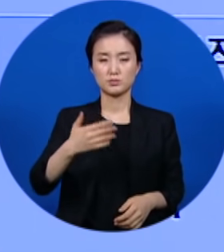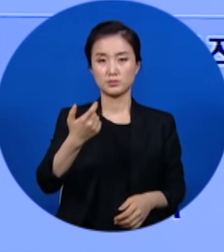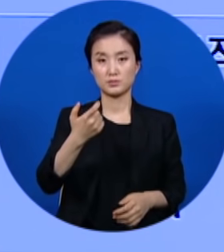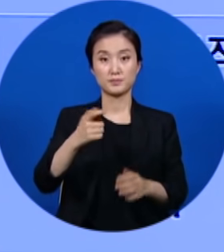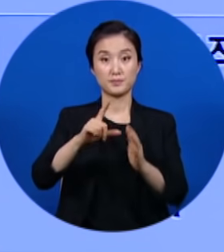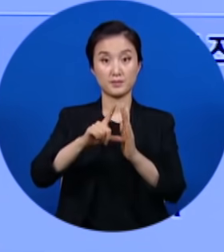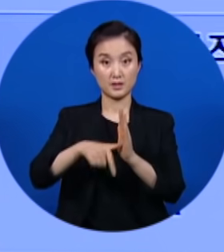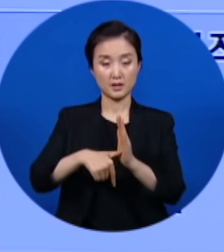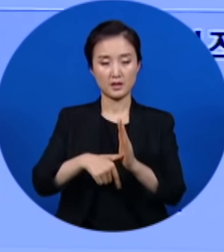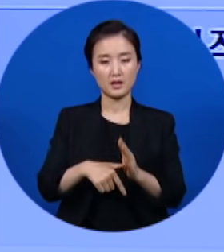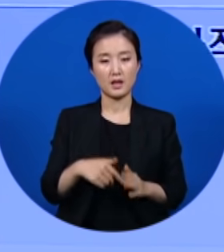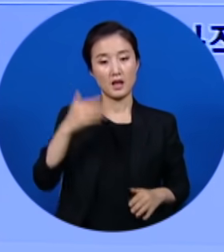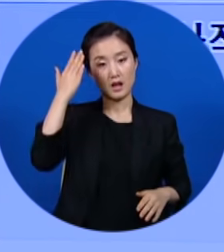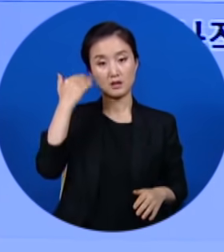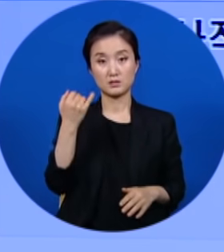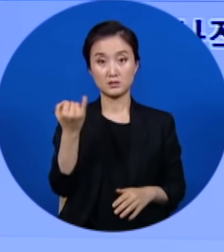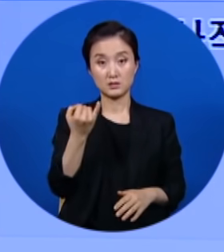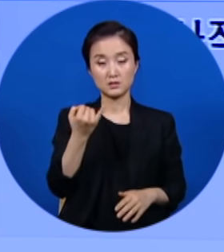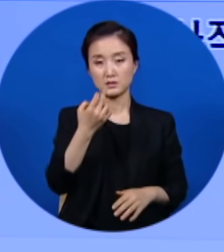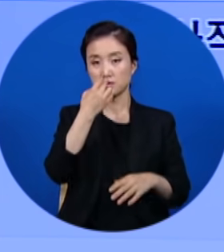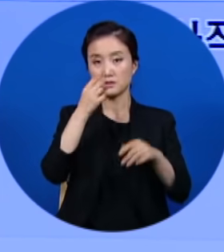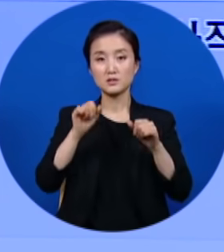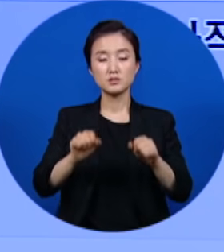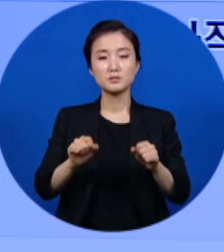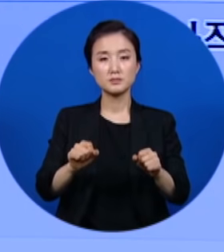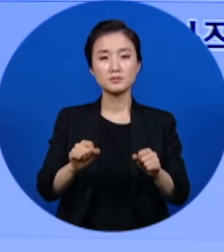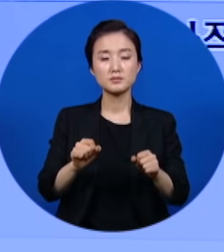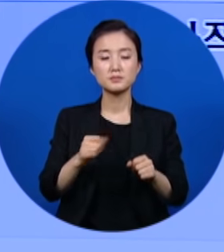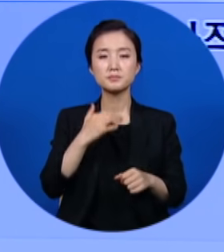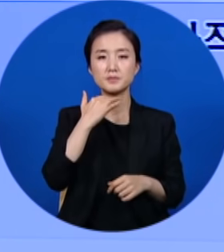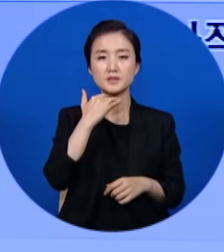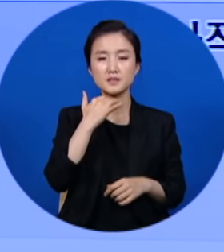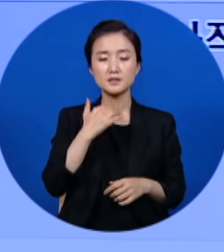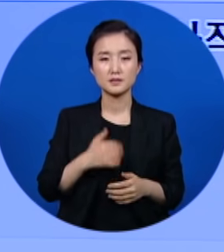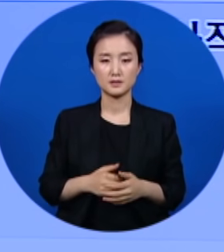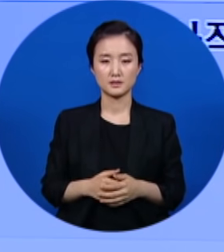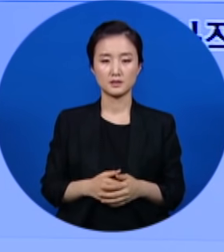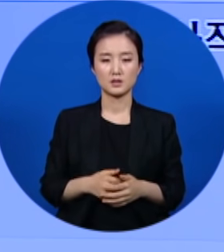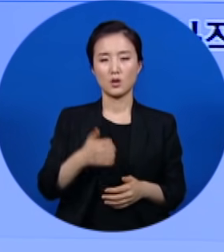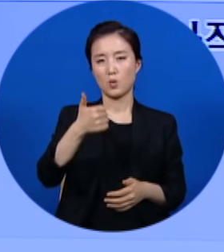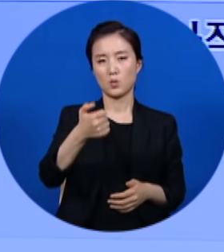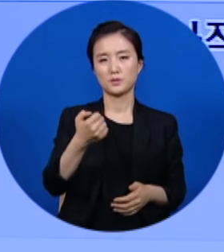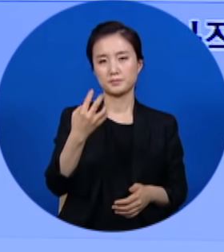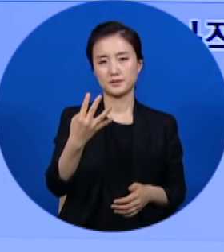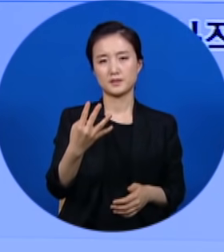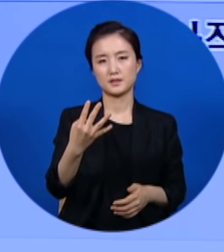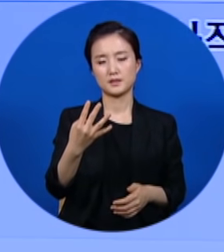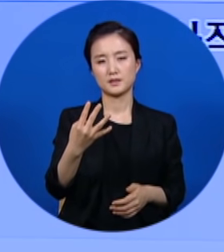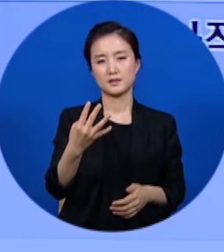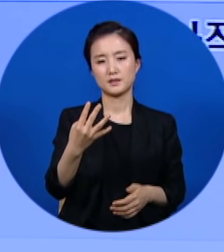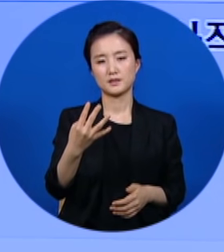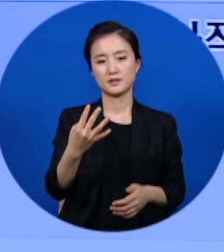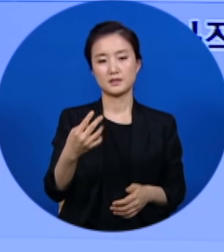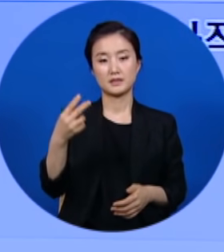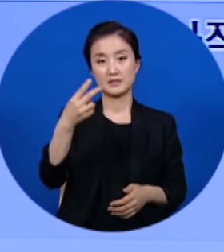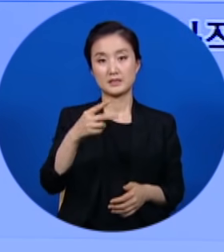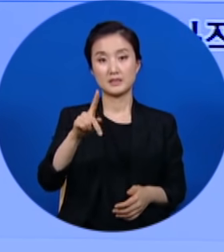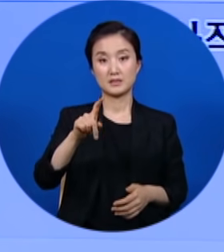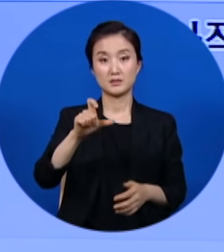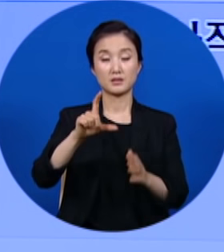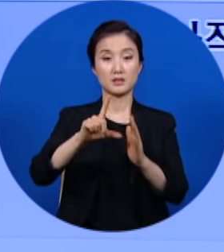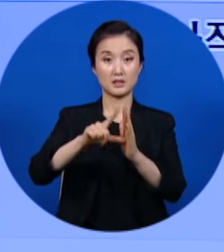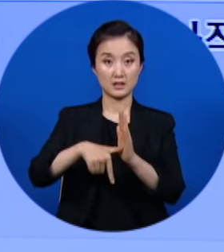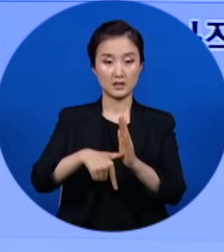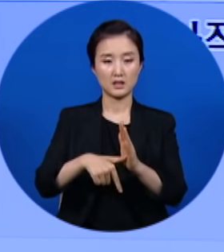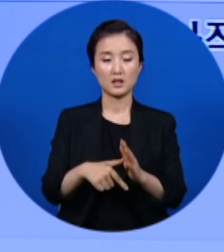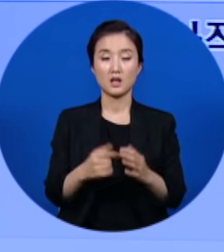우리나라 여성들의 평균 수명이 얼마 있을 것 같습니까 54세 였읍니다 2015년 기준